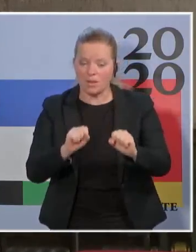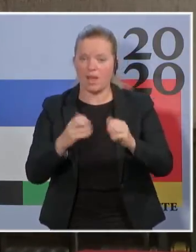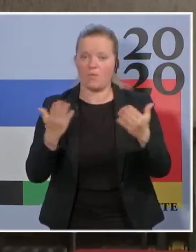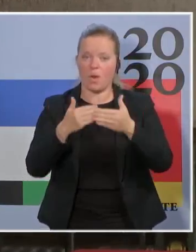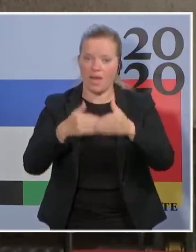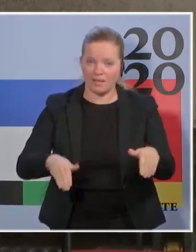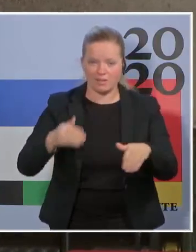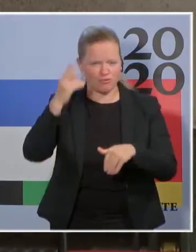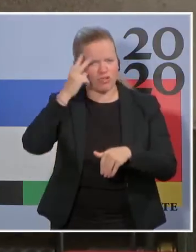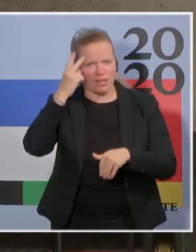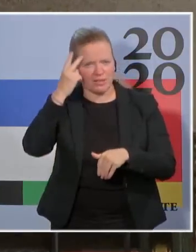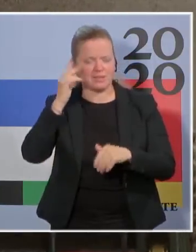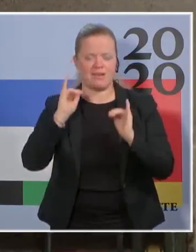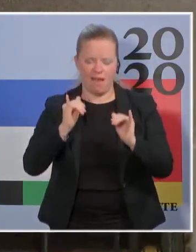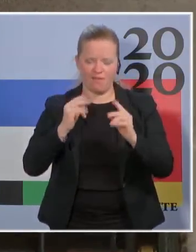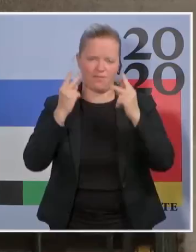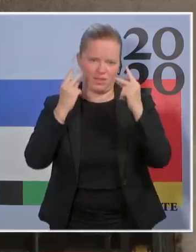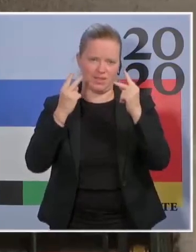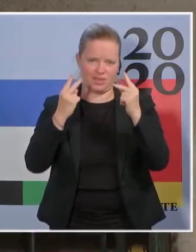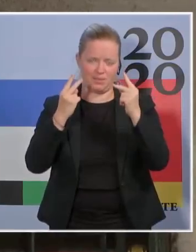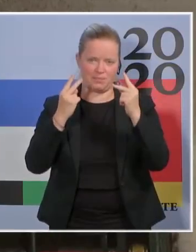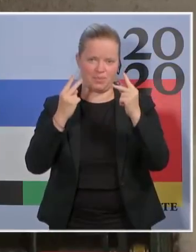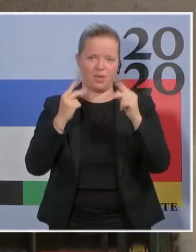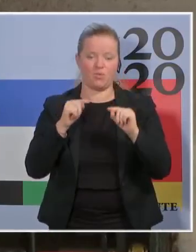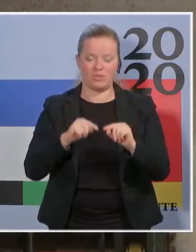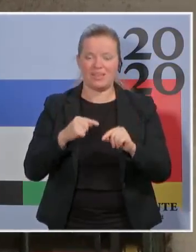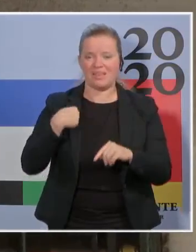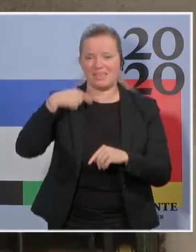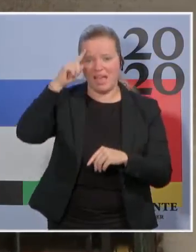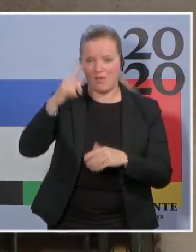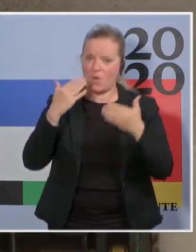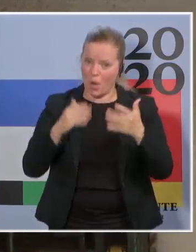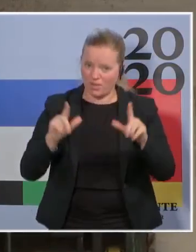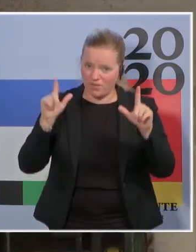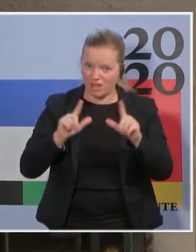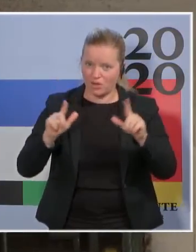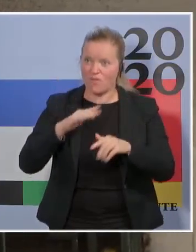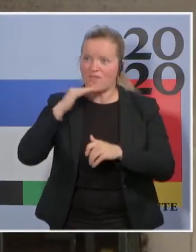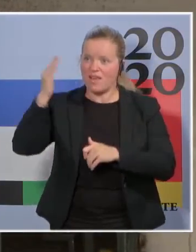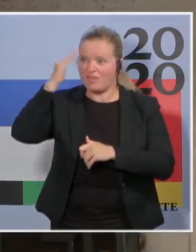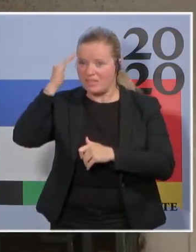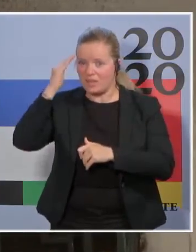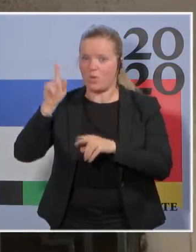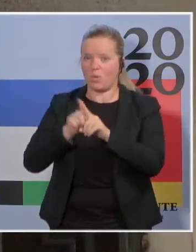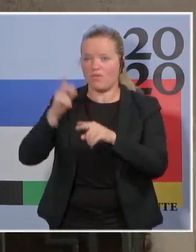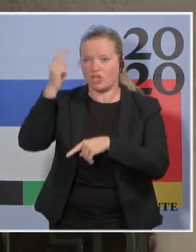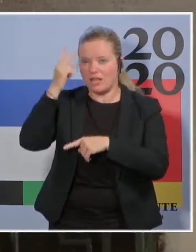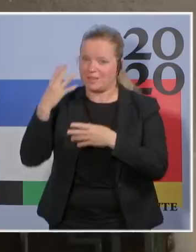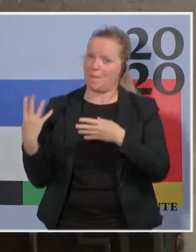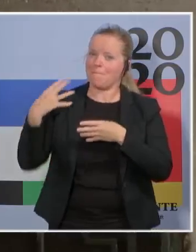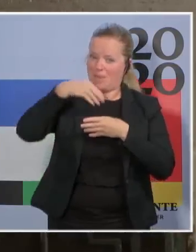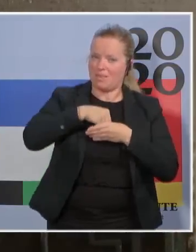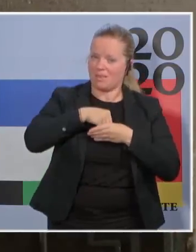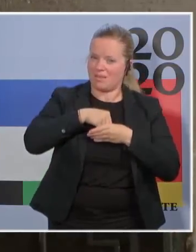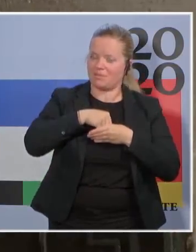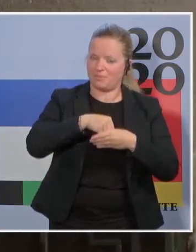Grenzen sind wichtig. Und das nehmen wir, denke ich, heute mit von dieser Veranstaltung. Aber es geht wohl noch um mehr. Es